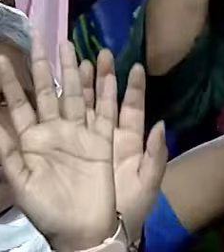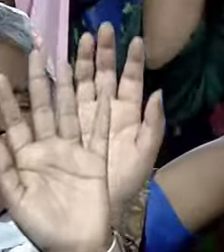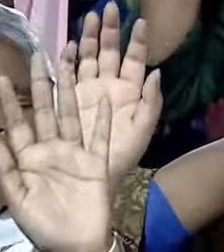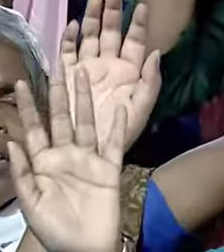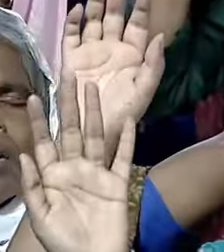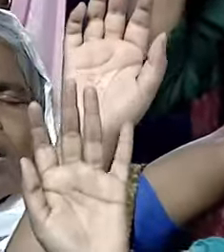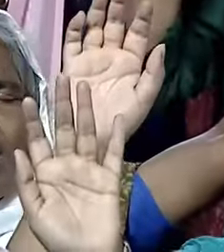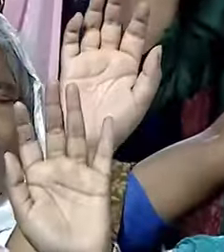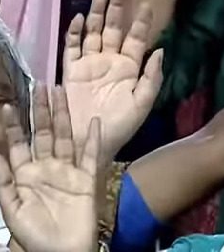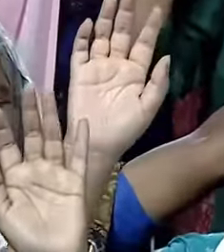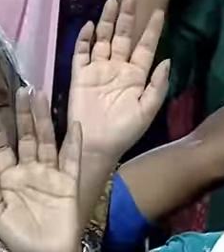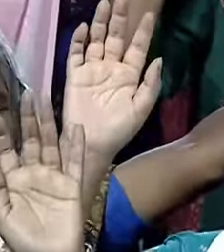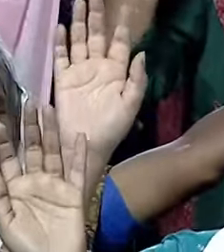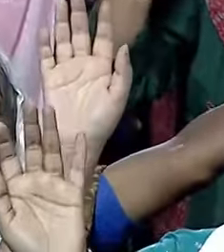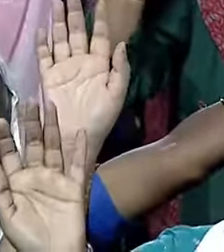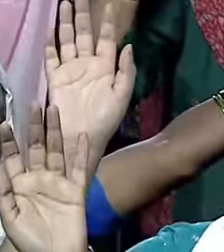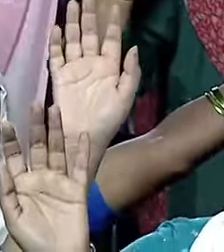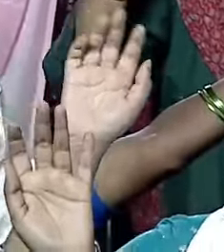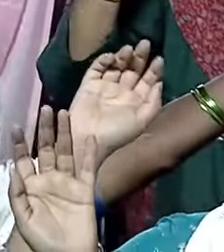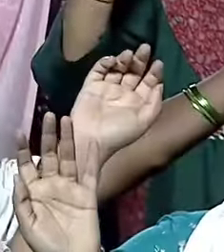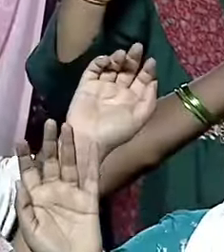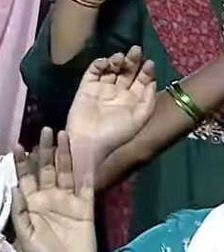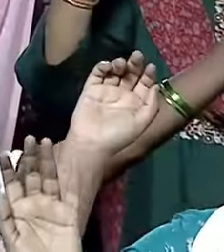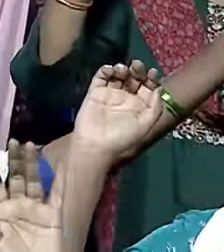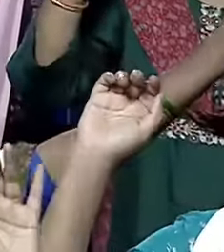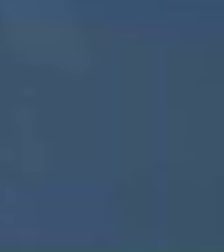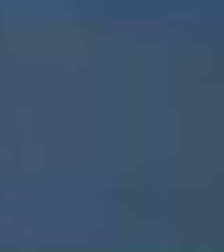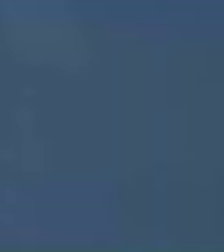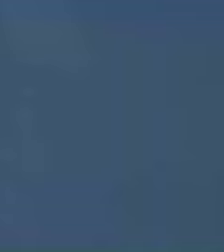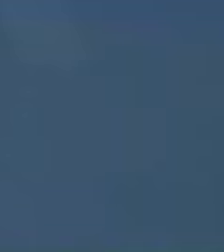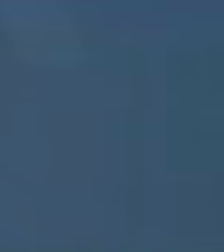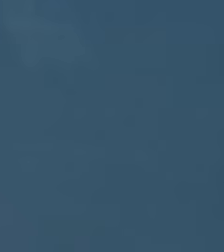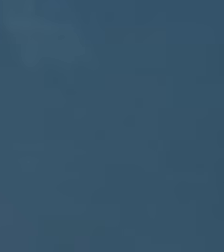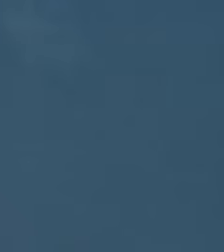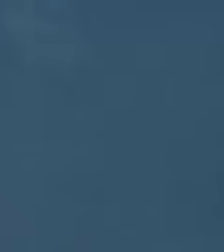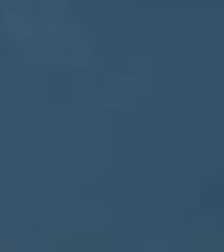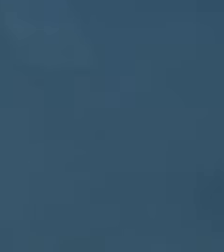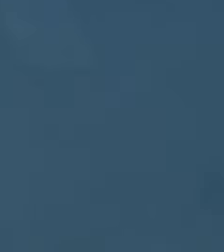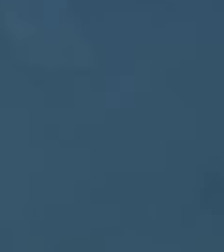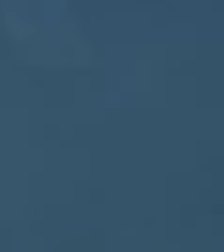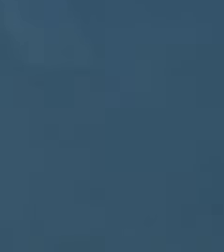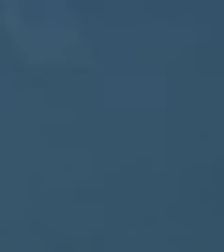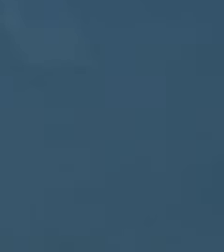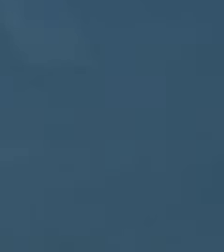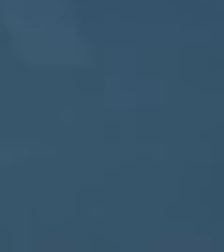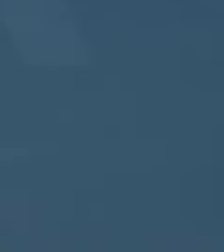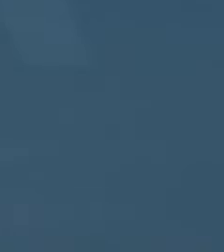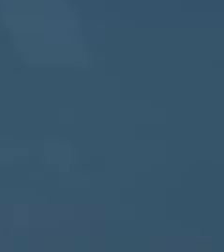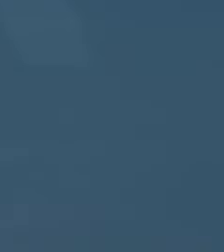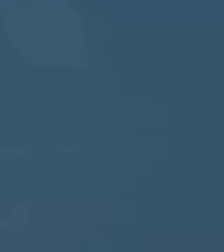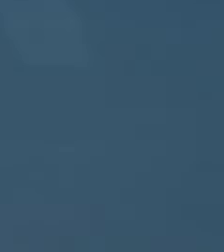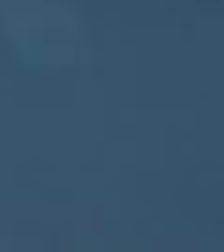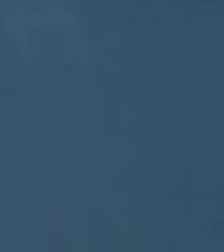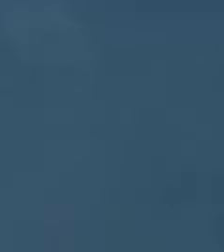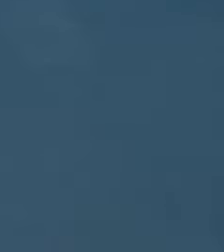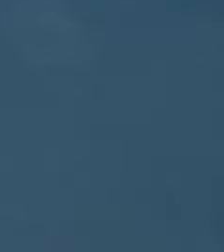ఇంపార్టెంట్ డిసిషన్. అద్భుతమైన సందేశం. యు హావ్ బీన్ జస్టిఫైడ్. దేవుడు మరొక్కసారి